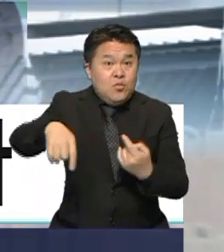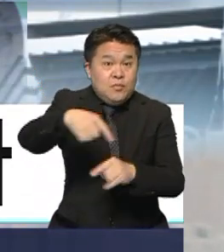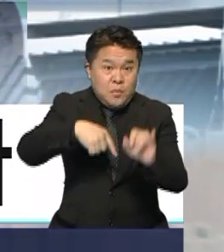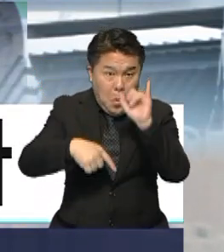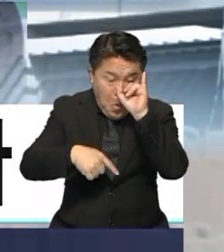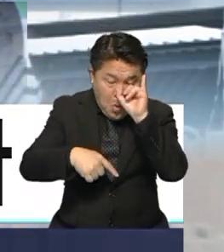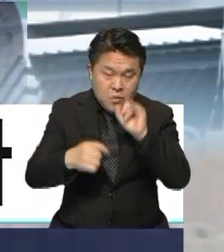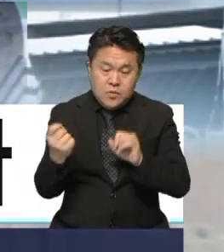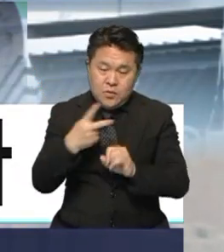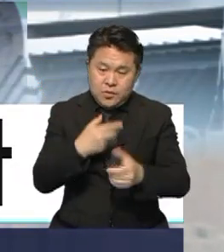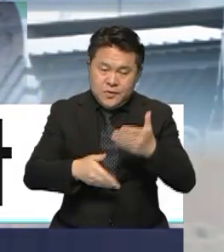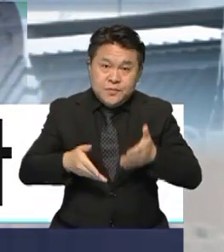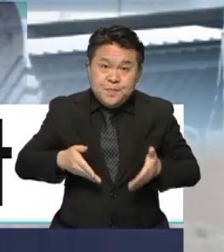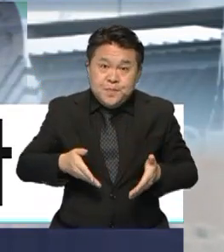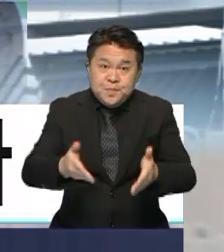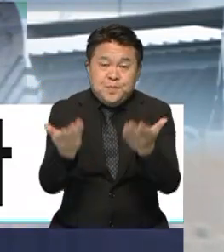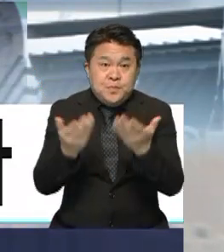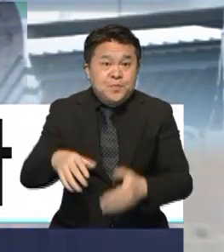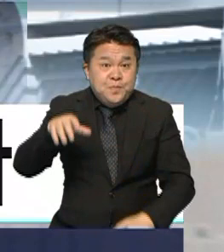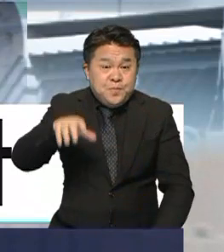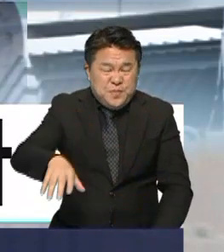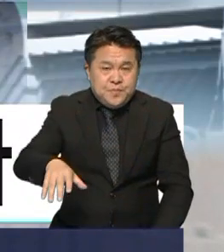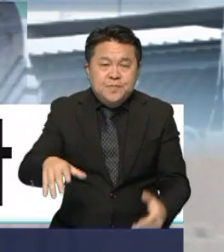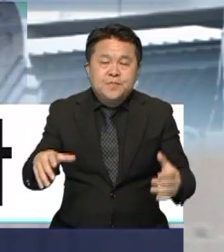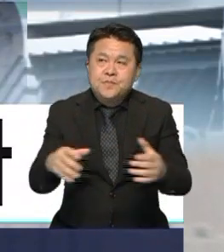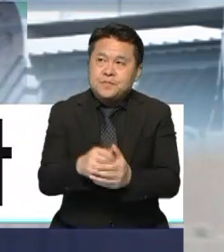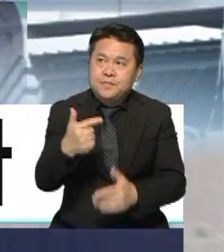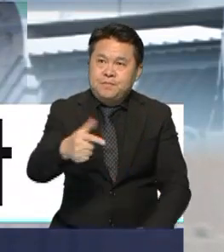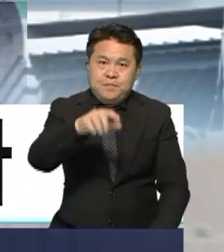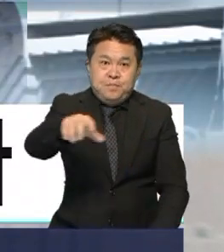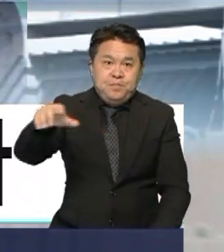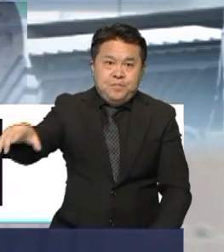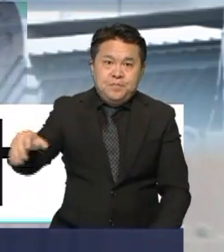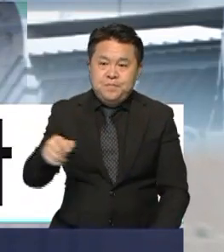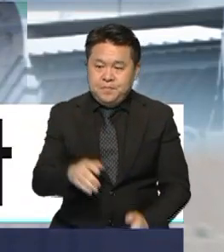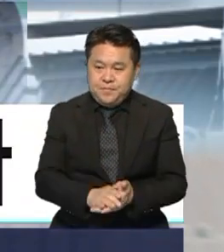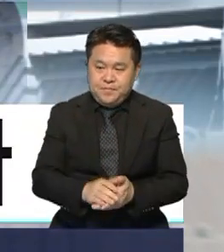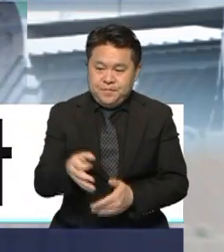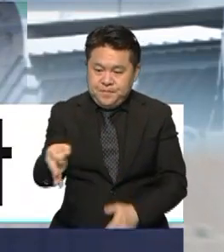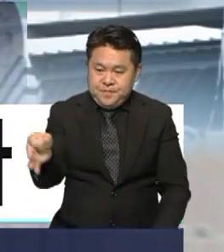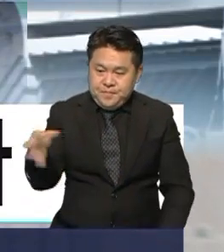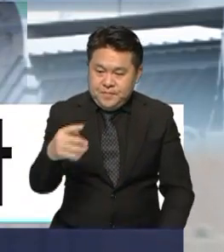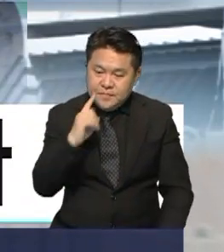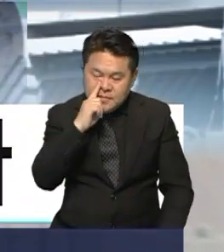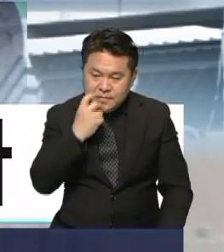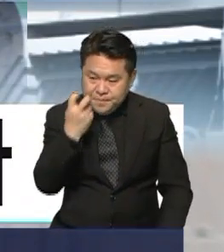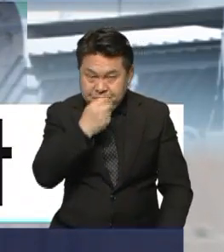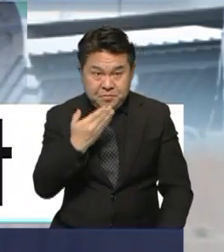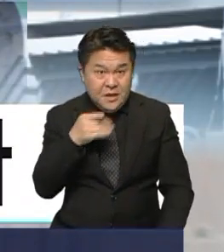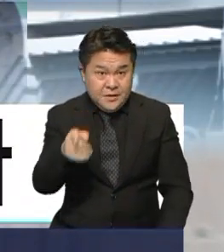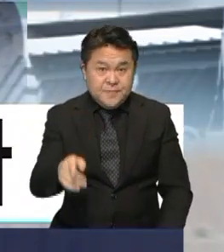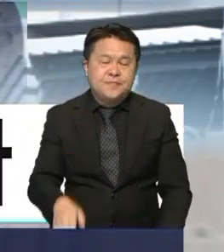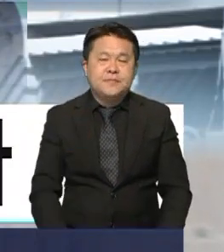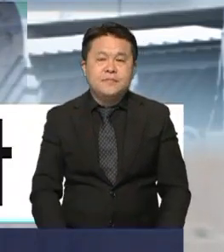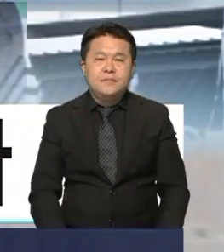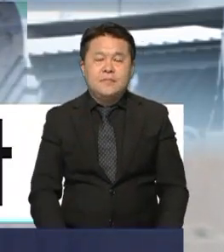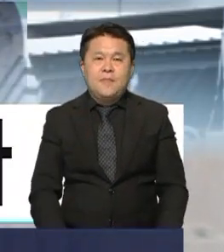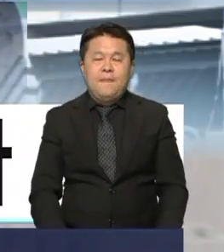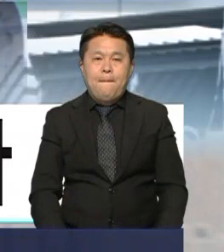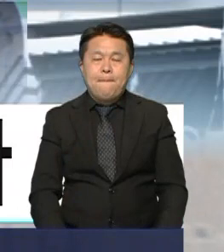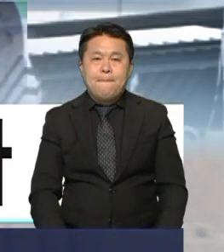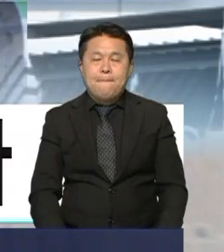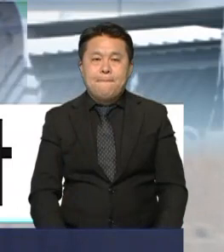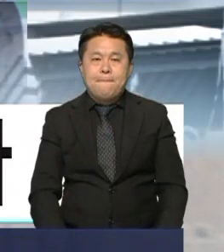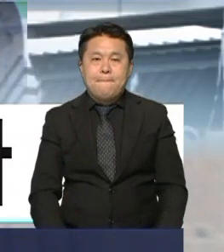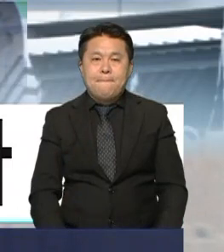있는 원스톱 진료기관이 운영되고 고속도로 휴게소 6곳에서 무료 PCR 검사를 받을 수 있습니다. 남주현